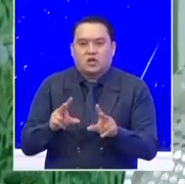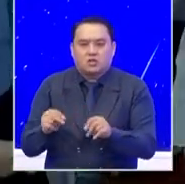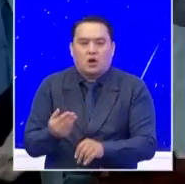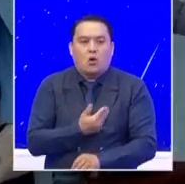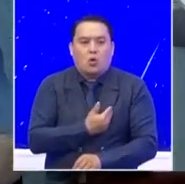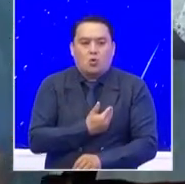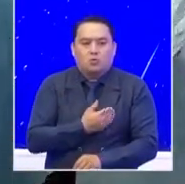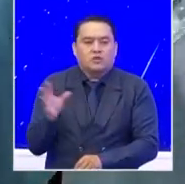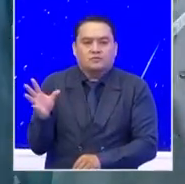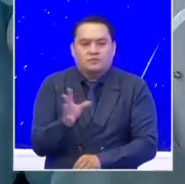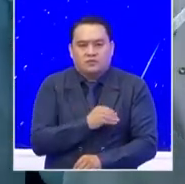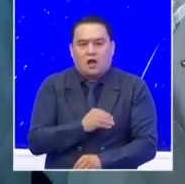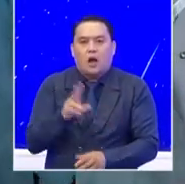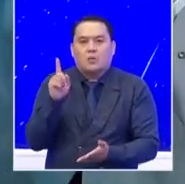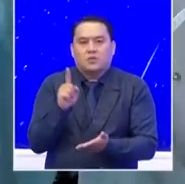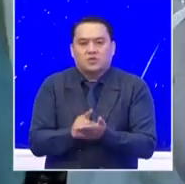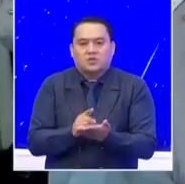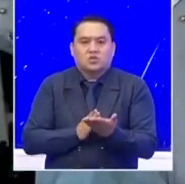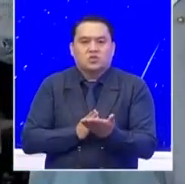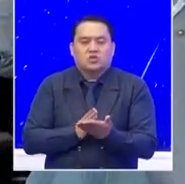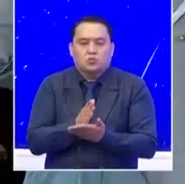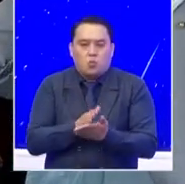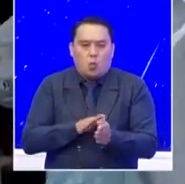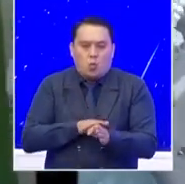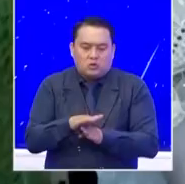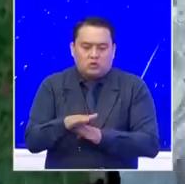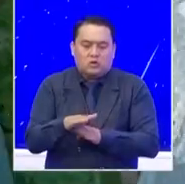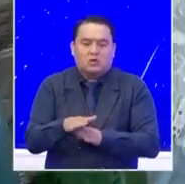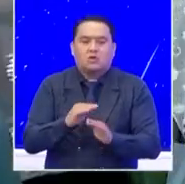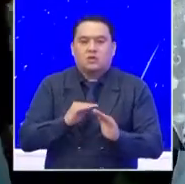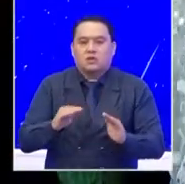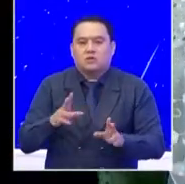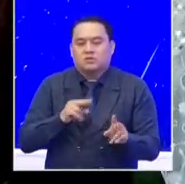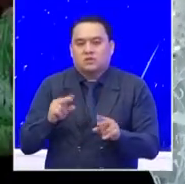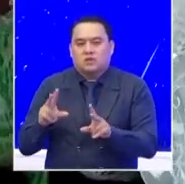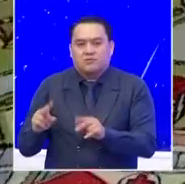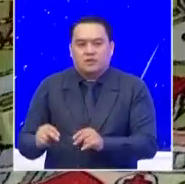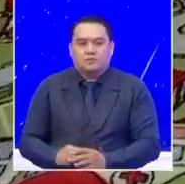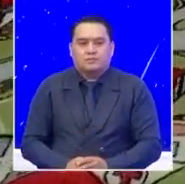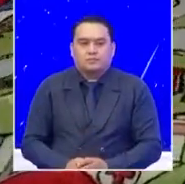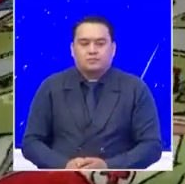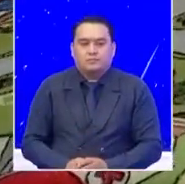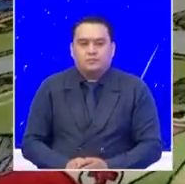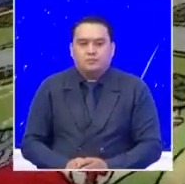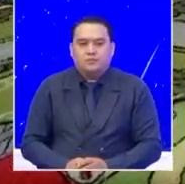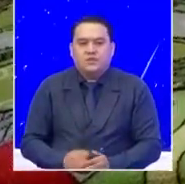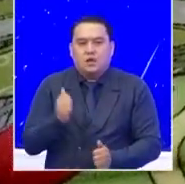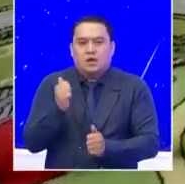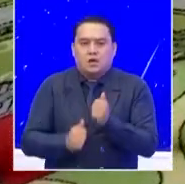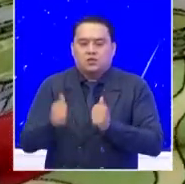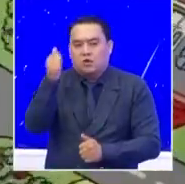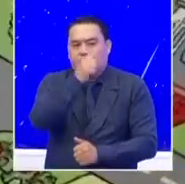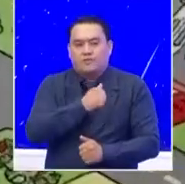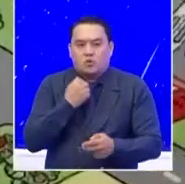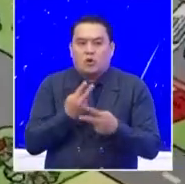Хочется, чтобы все эти пожелания обязательно исполнились, и наша девочка всегда была счастливой. Каждый год женщины